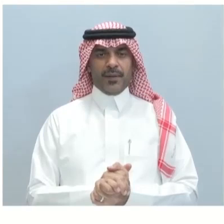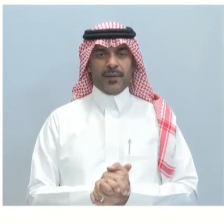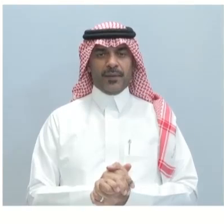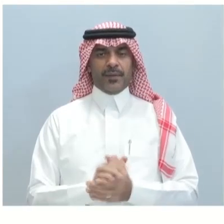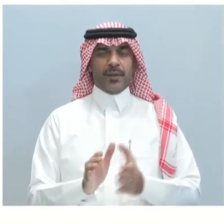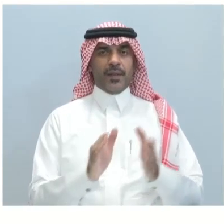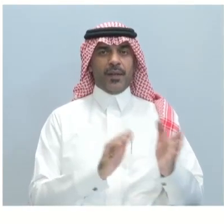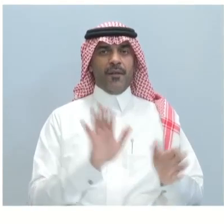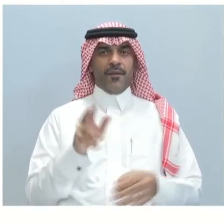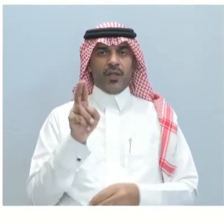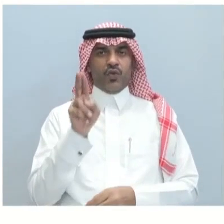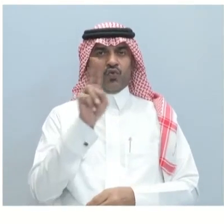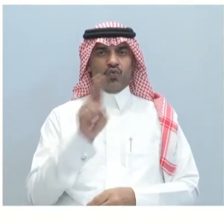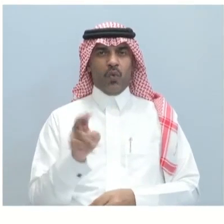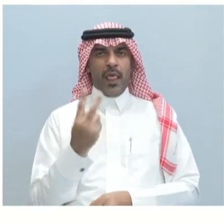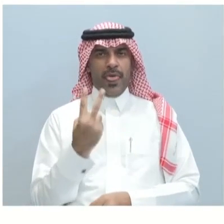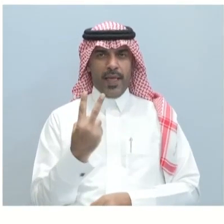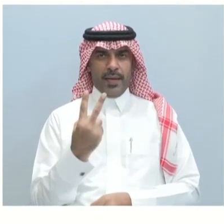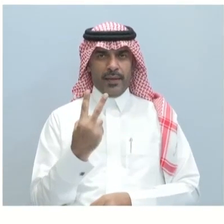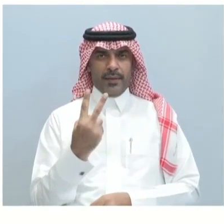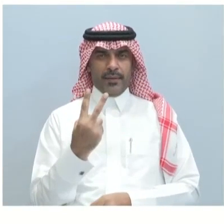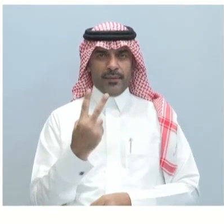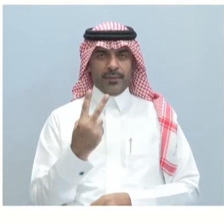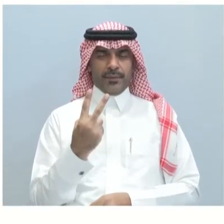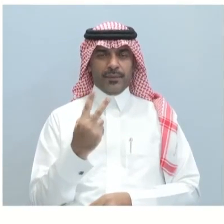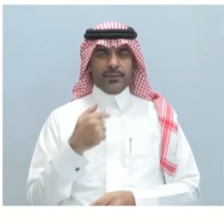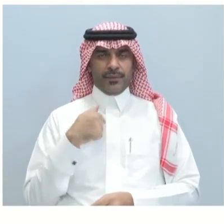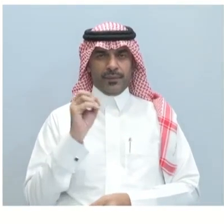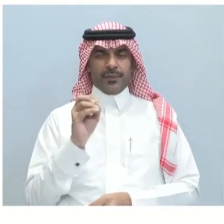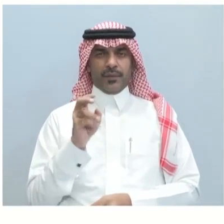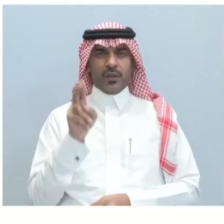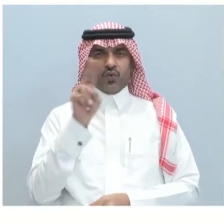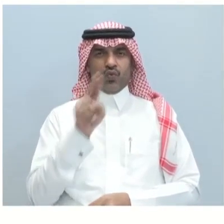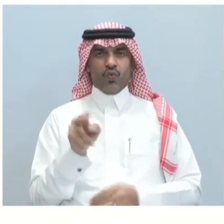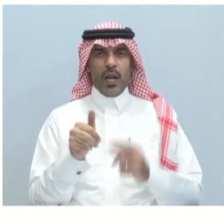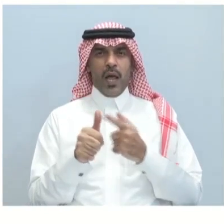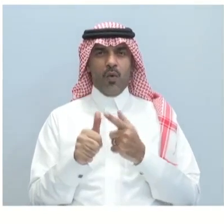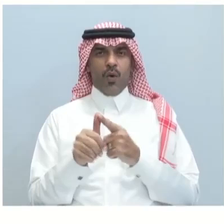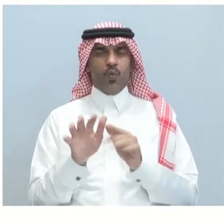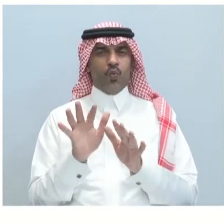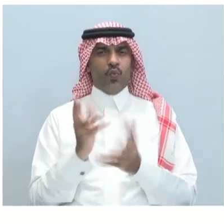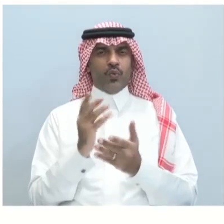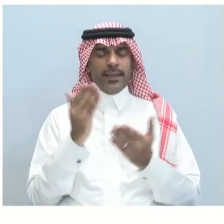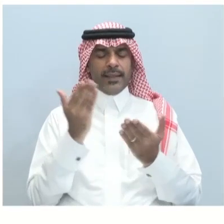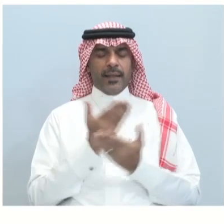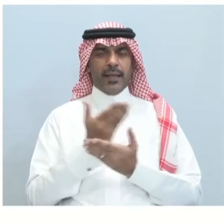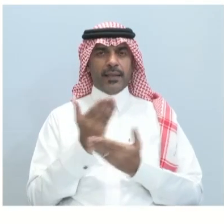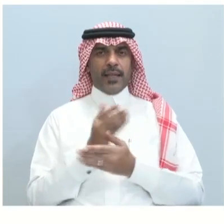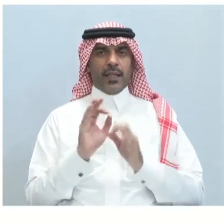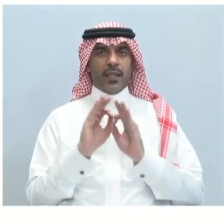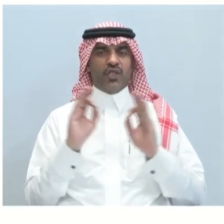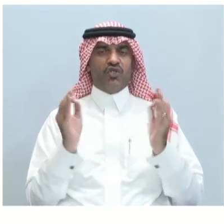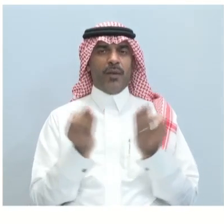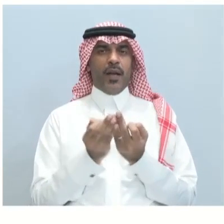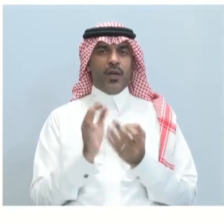لدينا سؤالين في بدايه درسنا طلاب وطالباتي السؤال الاول يقول ما الدراسات الاجتماعيه